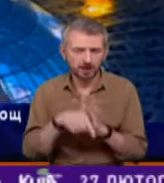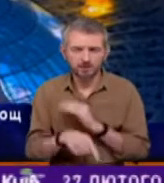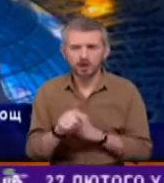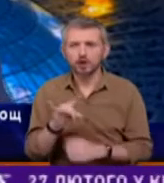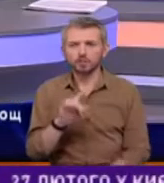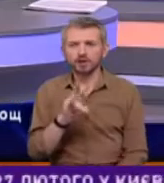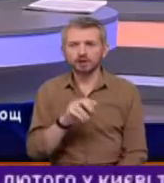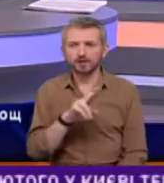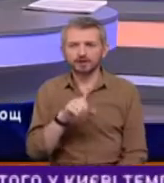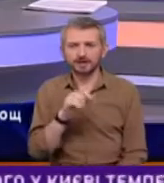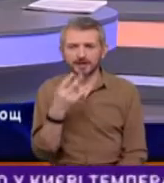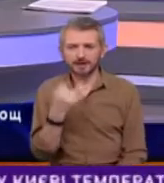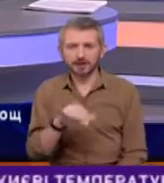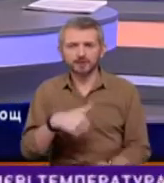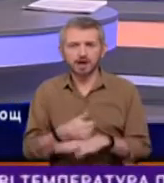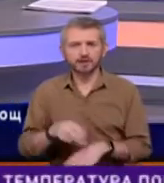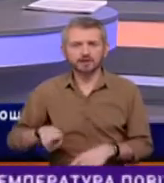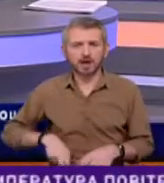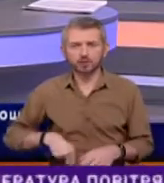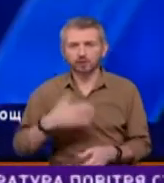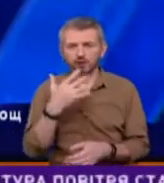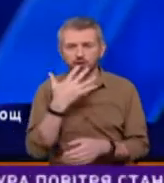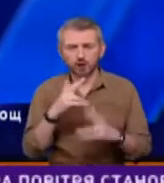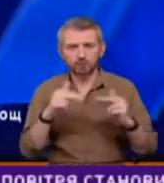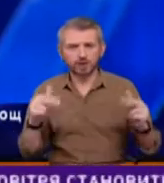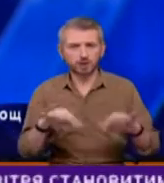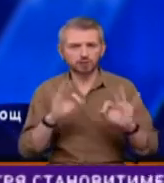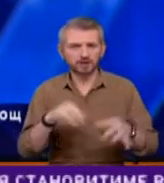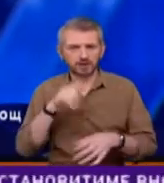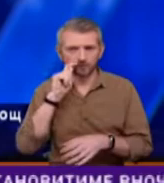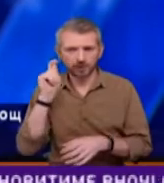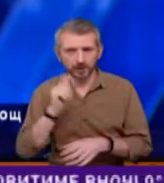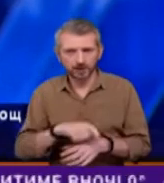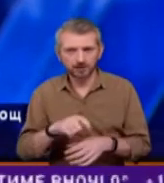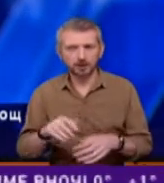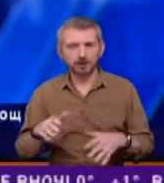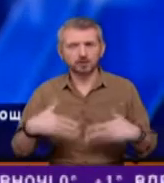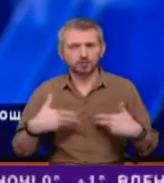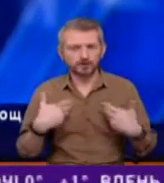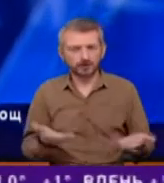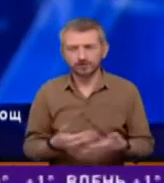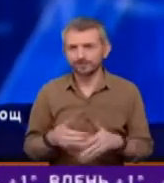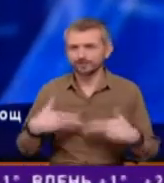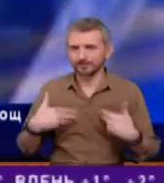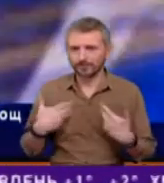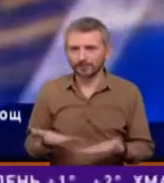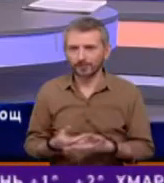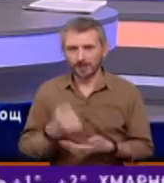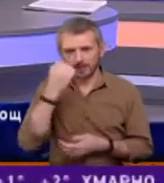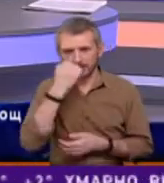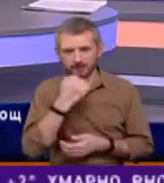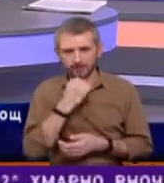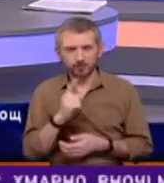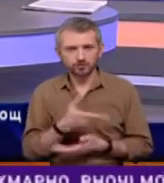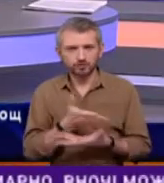Роман Недзельський, генеральний директор Національного палацу мистецтв «Україна». Пане Романе, добрий вечір вам. Добрий вечір. Дякую, що ви. Добрий вечір,